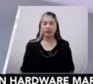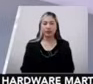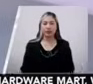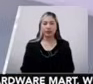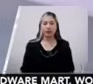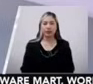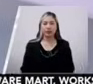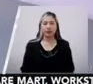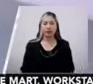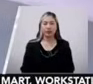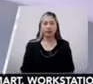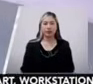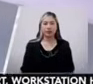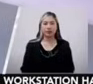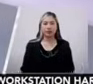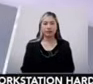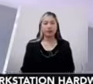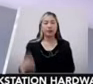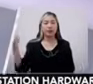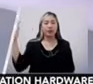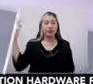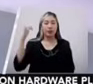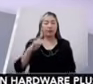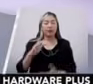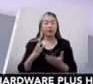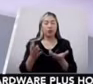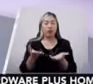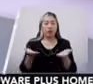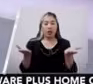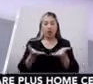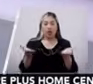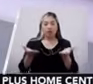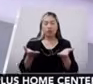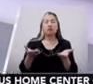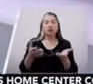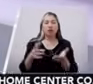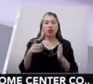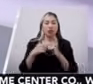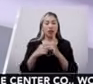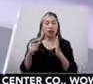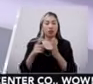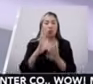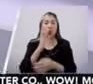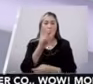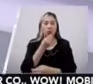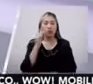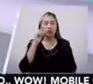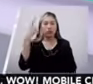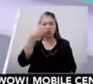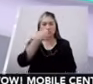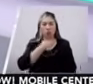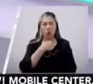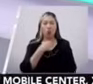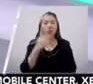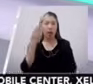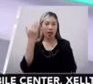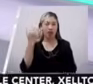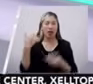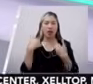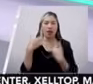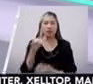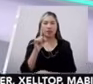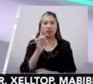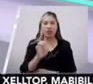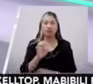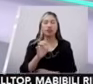Biyaheng tarlak na si dismissed Mamban Mayor Alice Guo para harapin ang kanyang kasong graft doon. Detalye po tayo sa ulat on the spot ni Chino